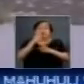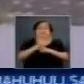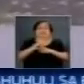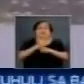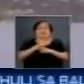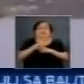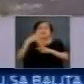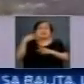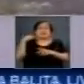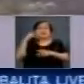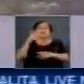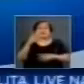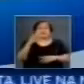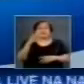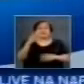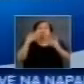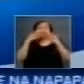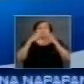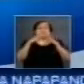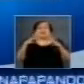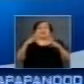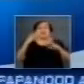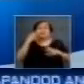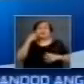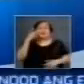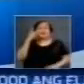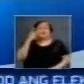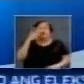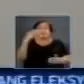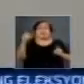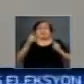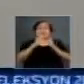para sa election 2016. Maraming salamat, Maki Pulido, mula po sa Tacloban.